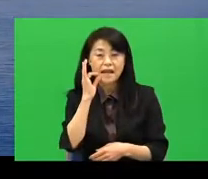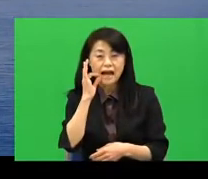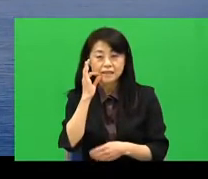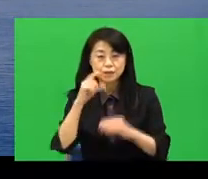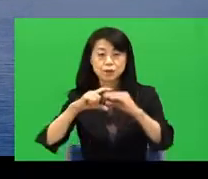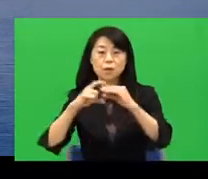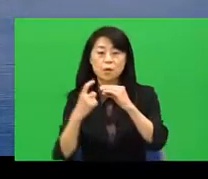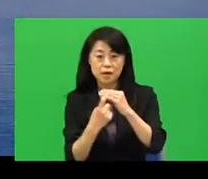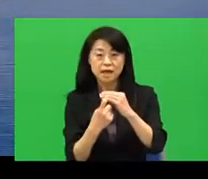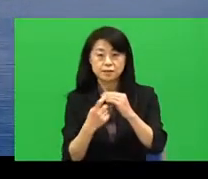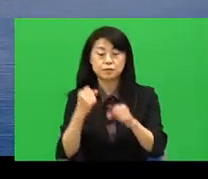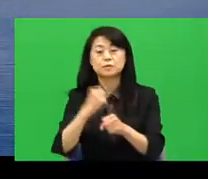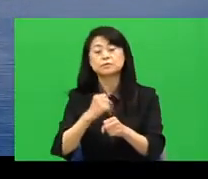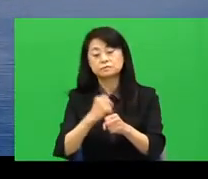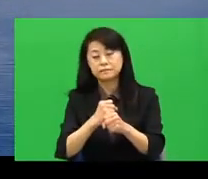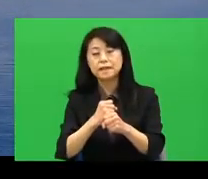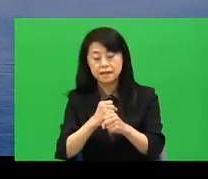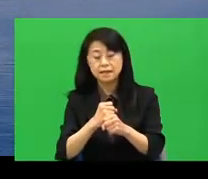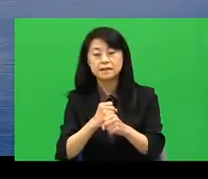コロッケというのを、作って、